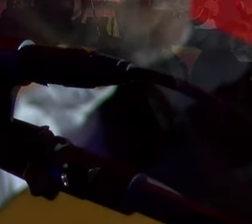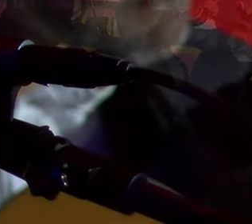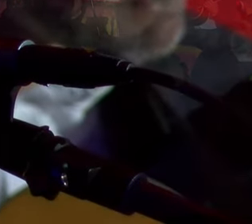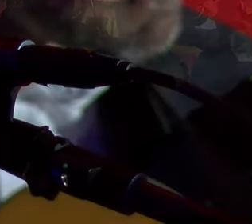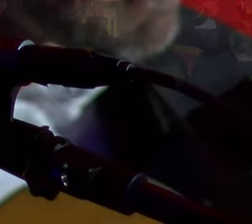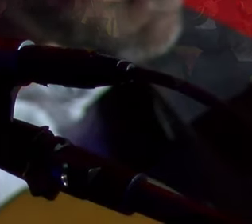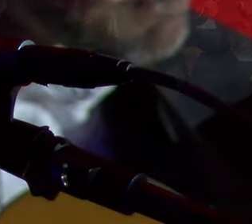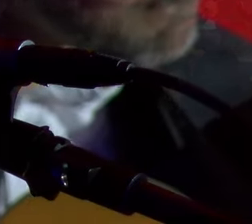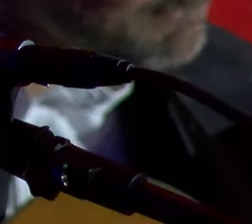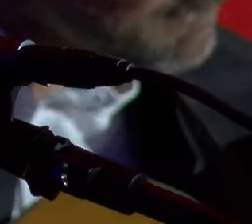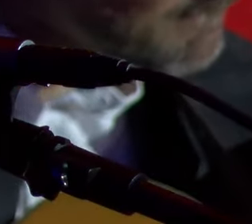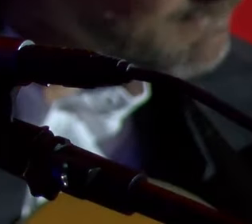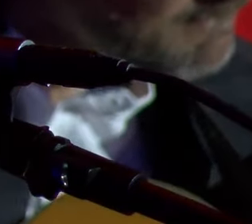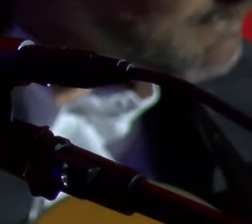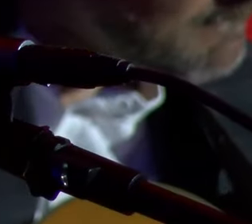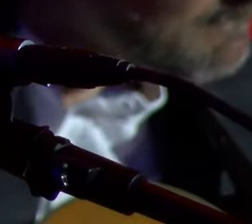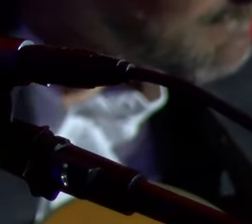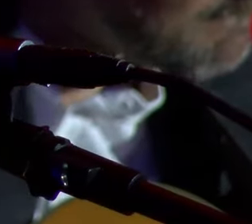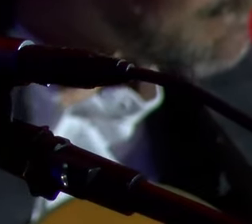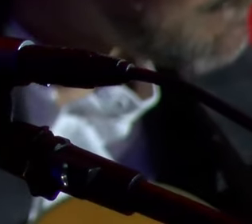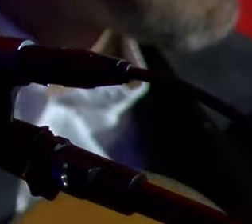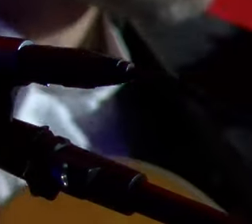ustanie.